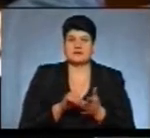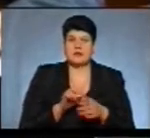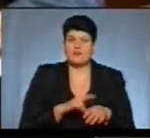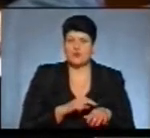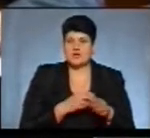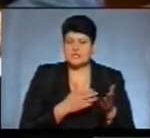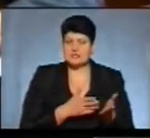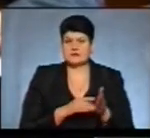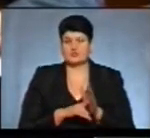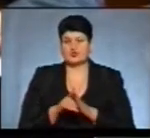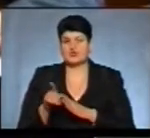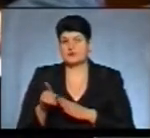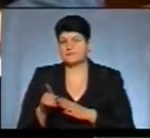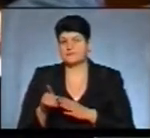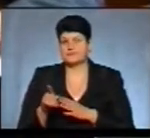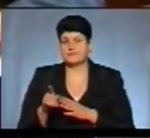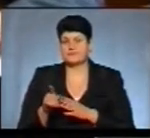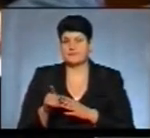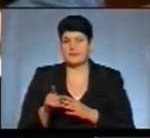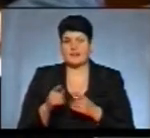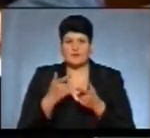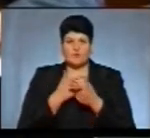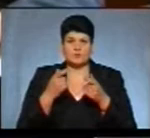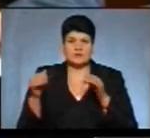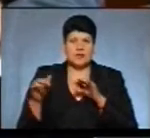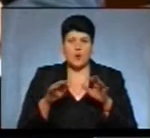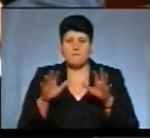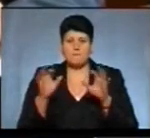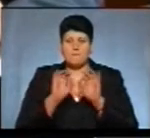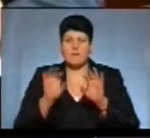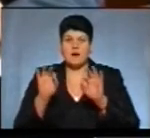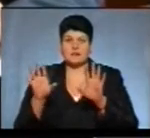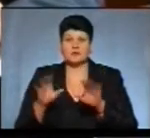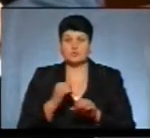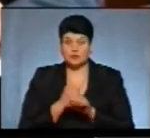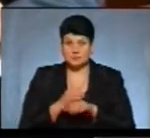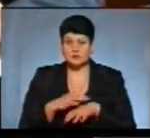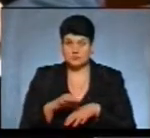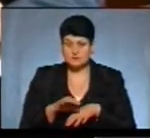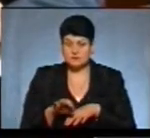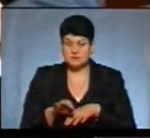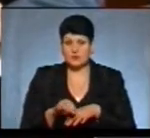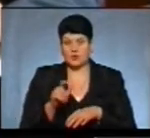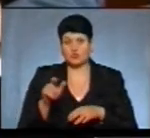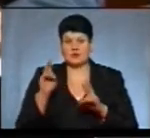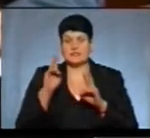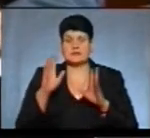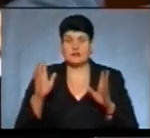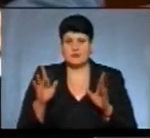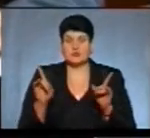поліції, і почалося, кажу, пішла інформаційна кампанія, що от вчиняється, наприклад, насильство, але люди навіть не знають, що